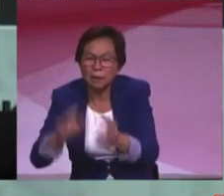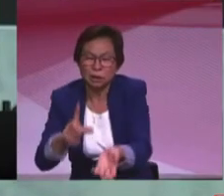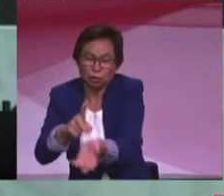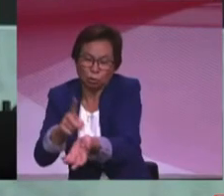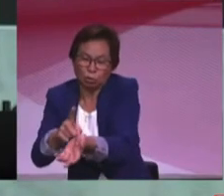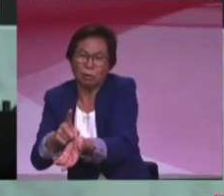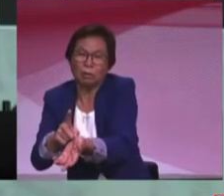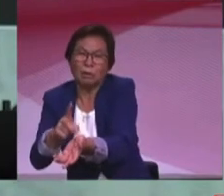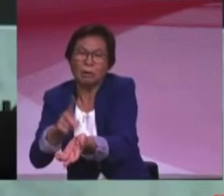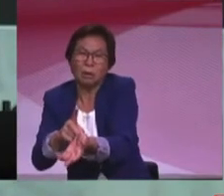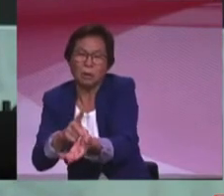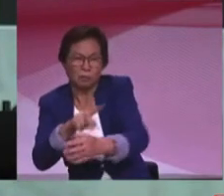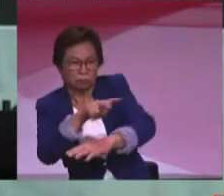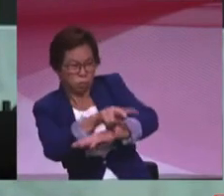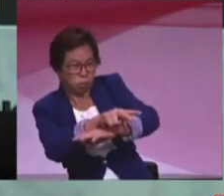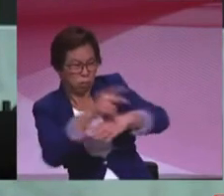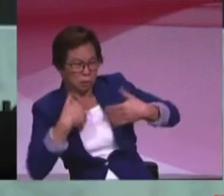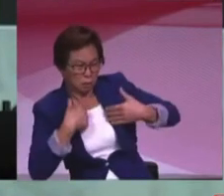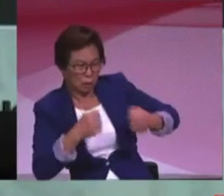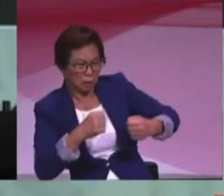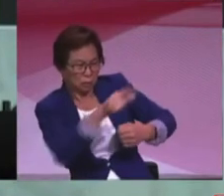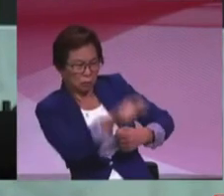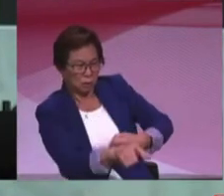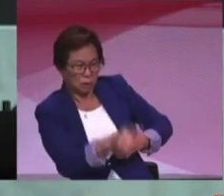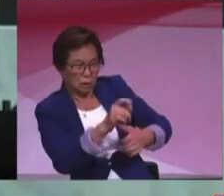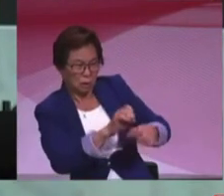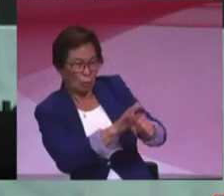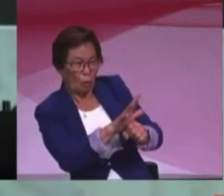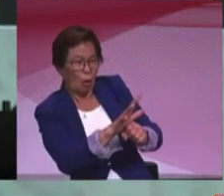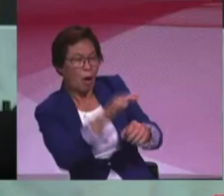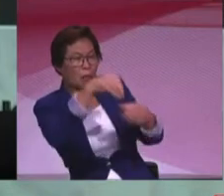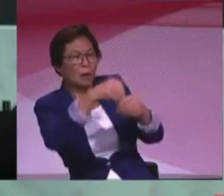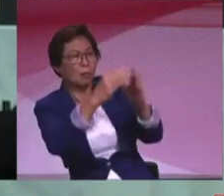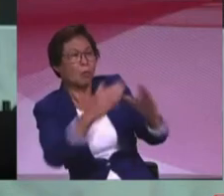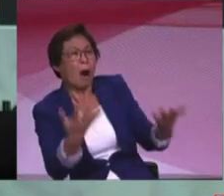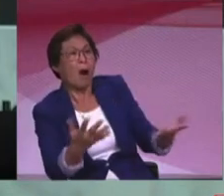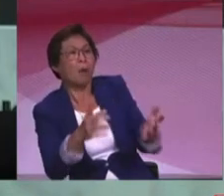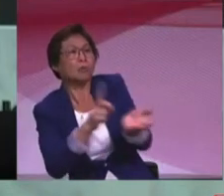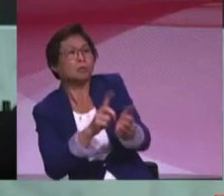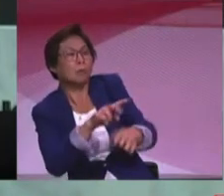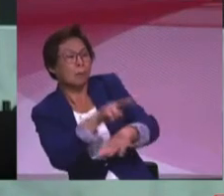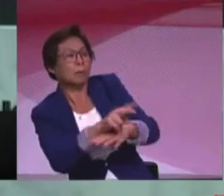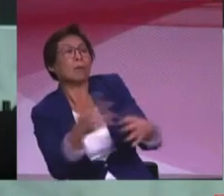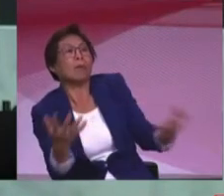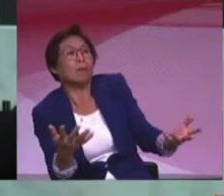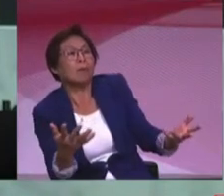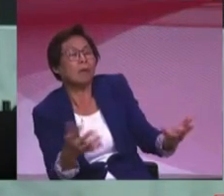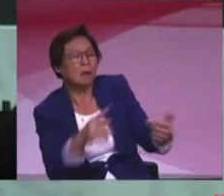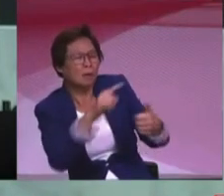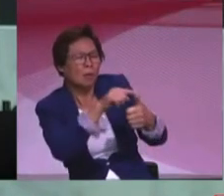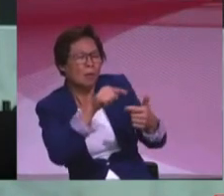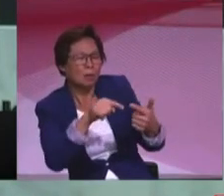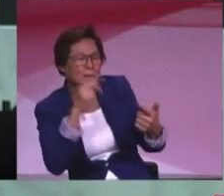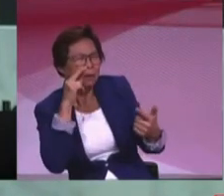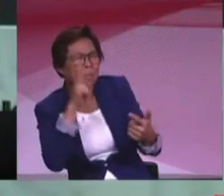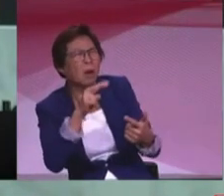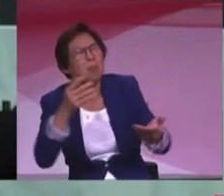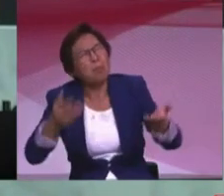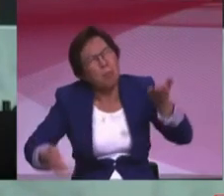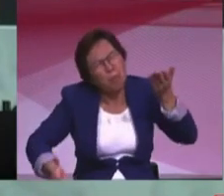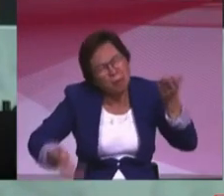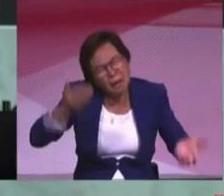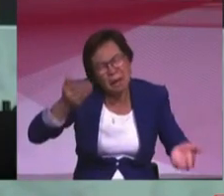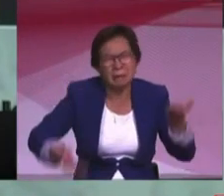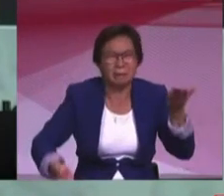petugas-petugas kita dapat memantau kesihatan seseorang tu di rumah. Jadi kita melihat kepada kemungkinan, tetapi